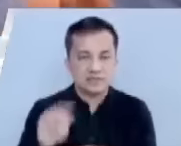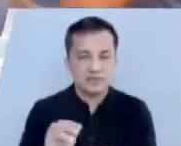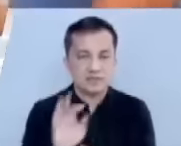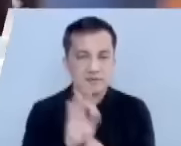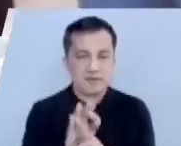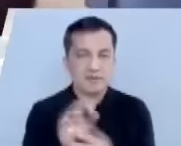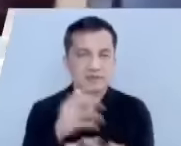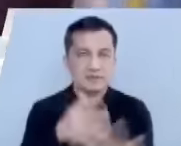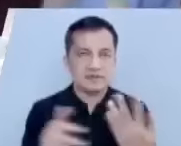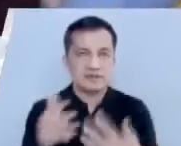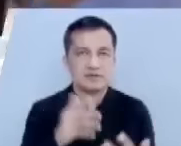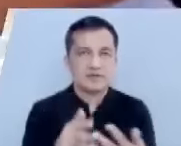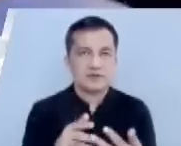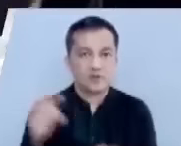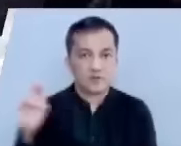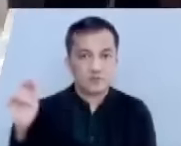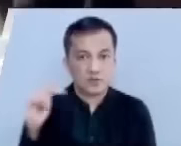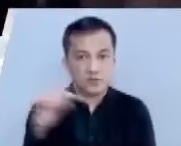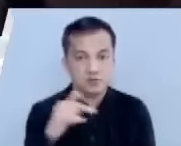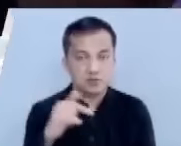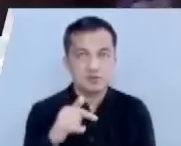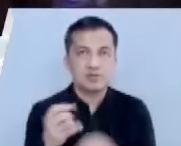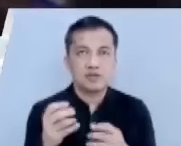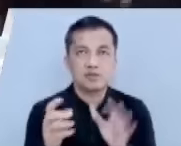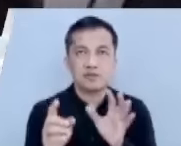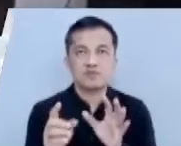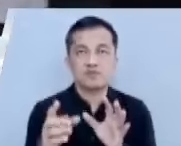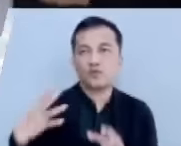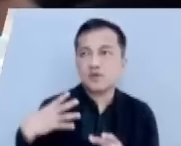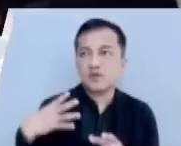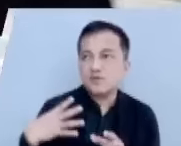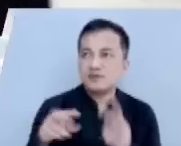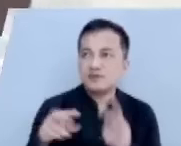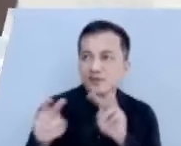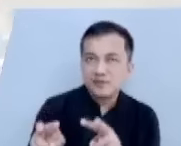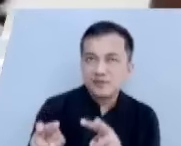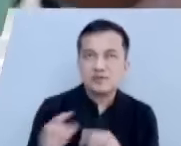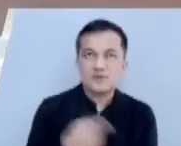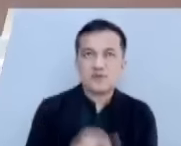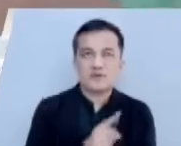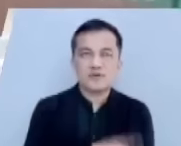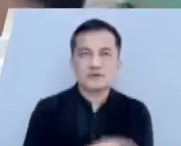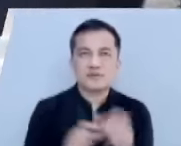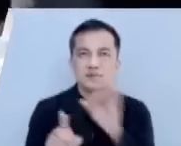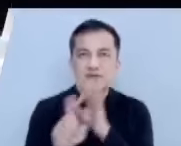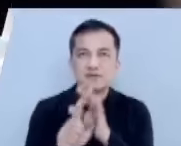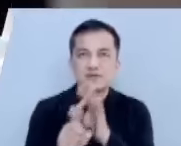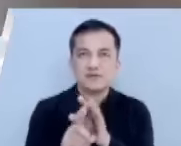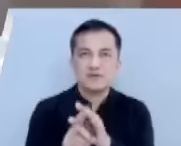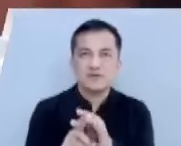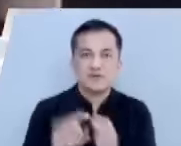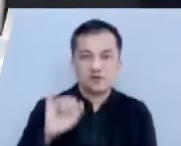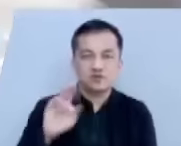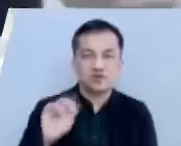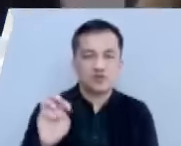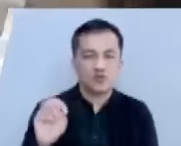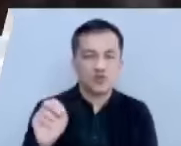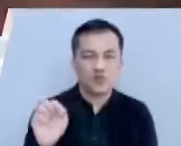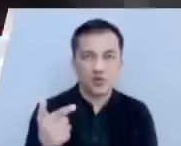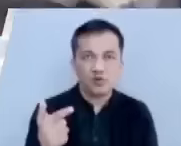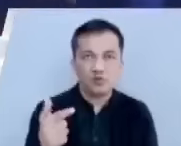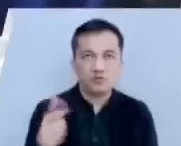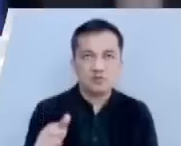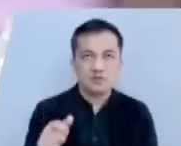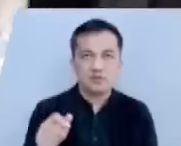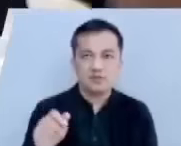pa lang, marami ng engines ang nag-abang. At malakas-lakas ang fan service dahil si Jungwon ibinaba ang bintana